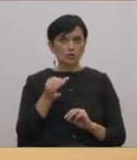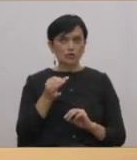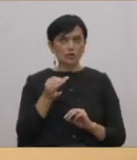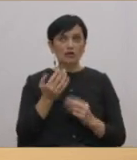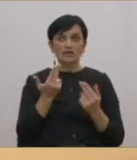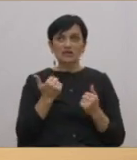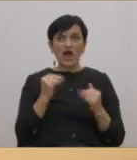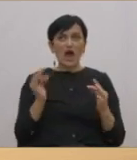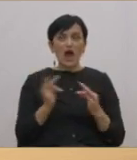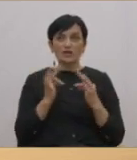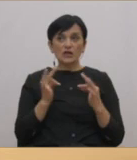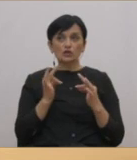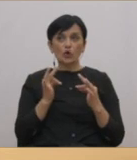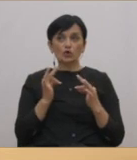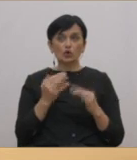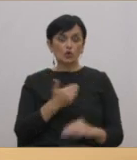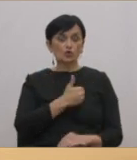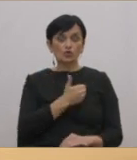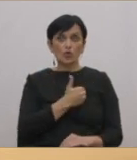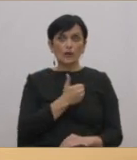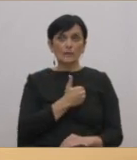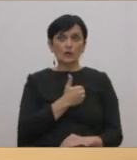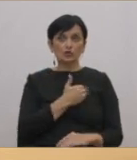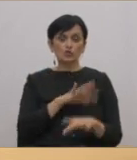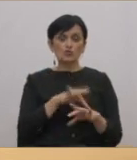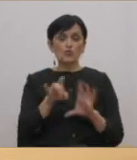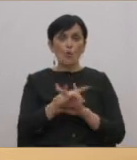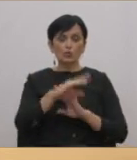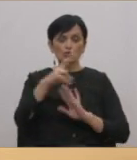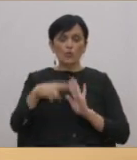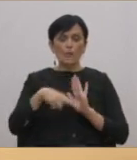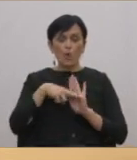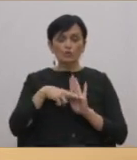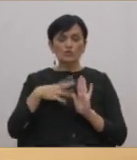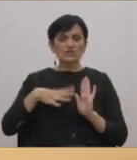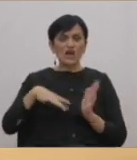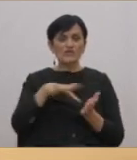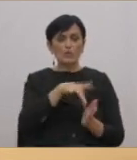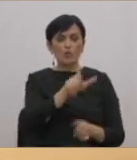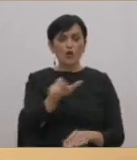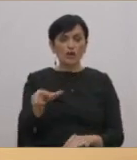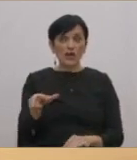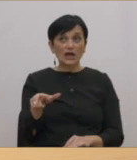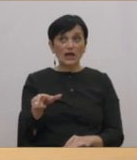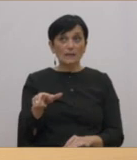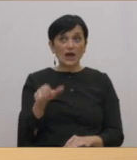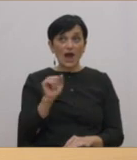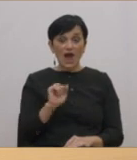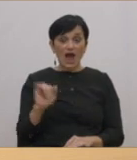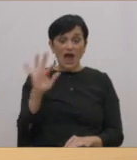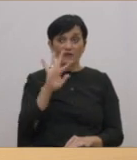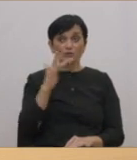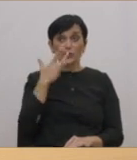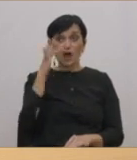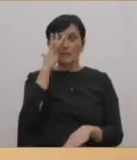და არასოდეს ზდომებიათ მონური მორჩილებით საქართველოს მოქალაქეები. ევროპას და